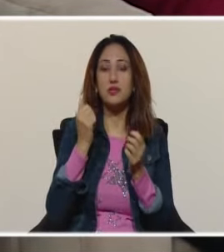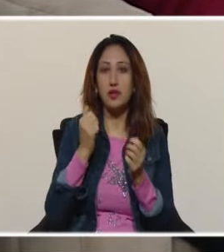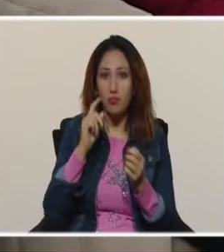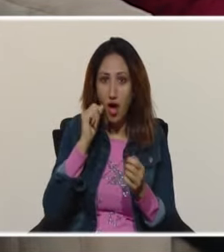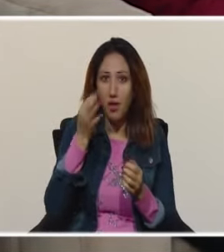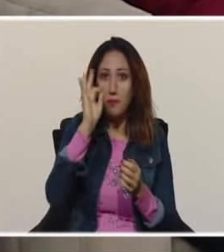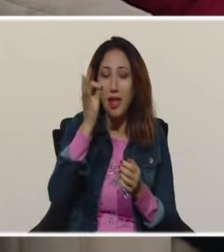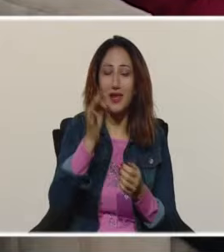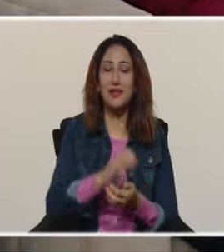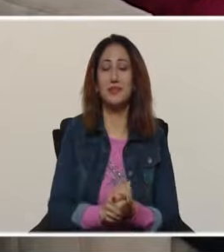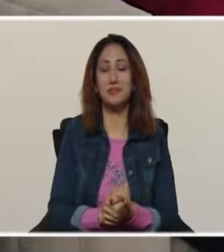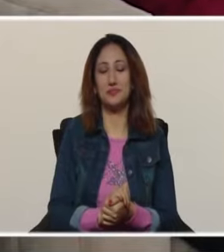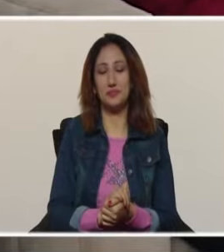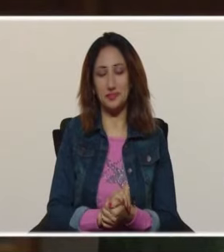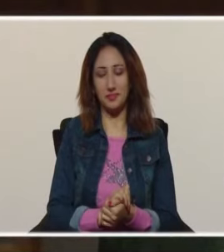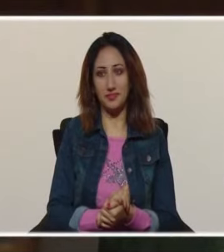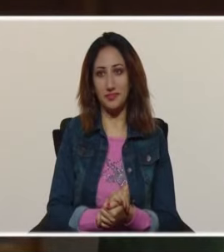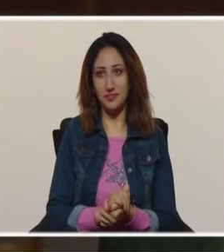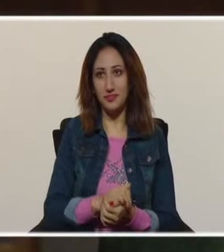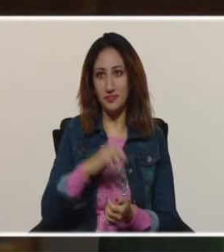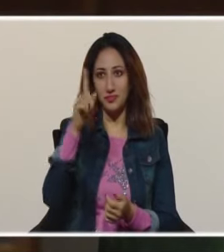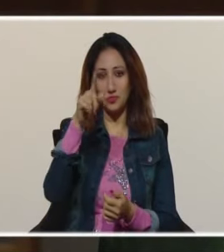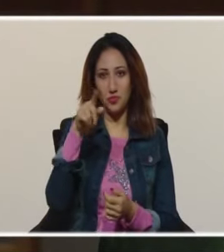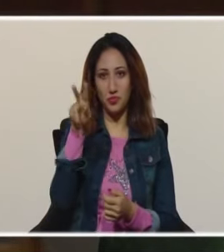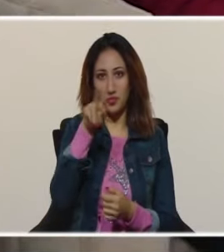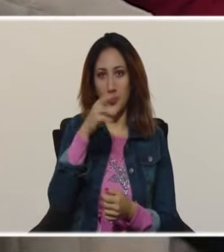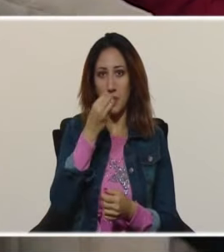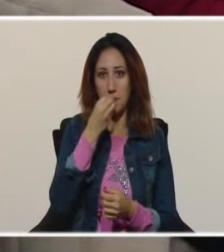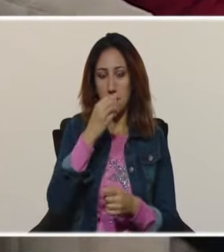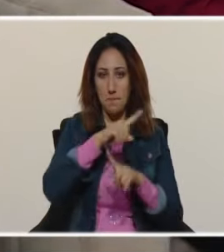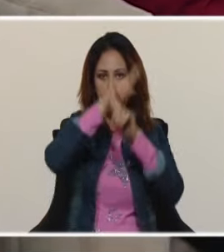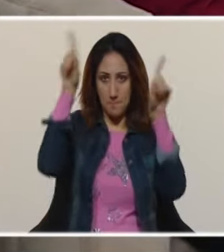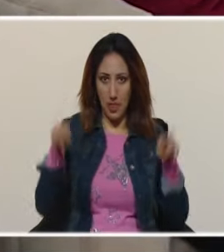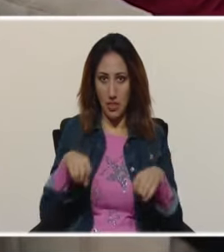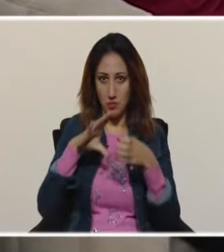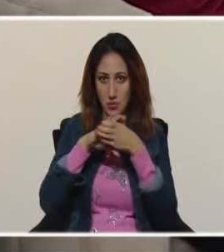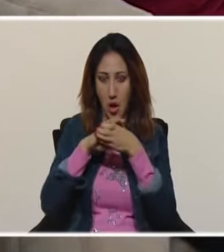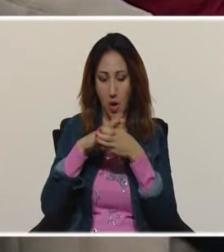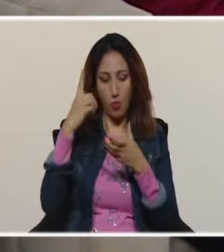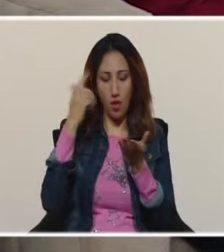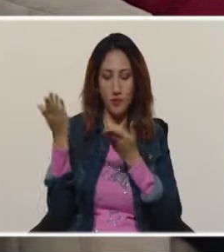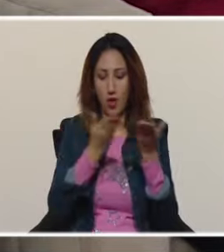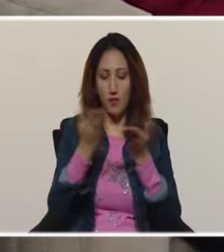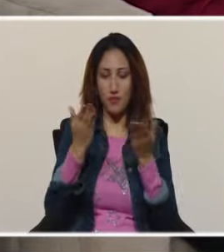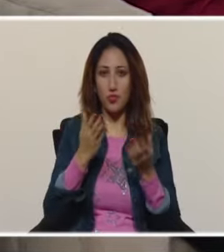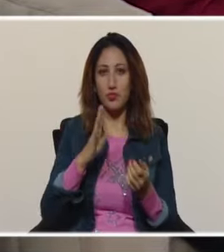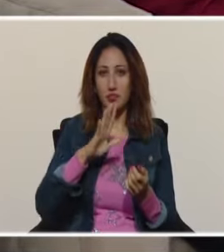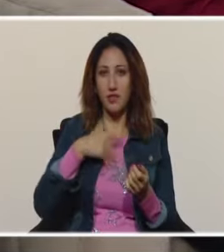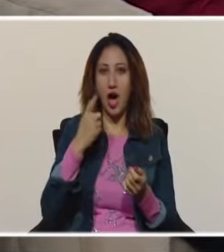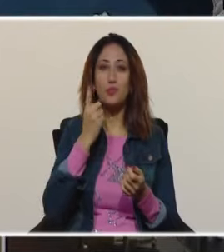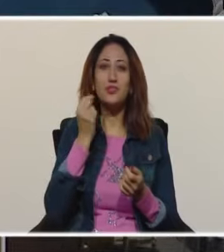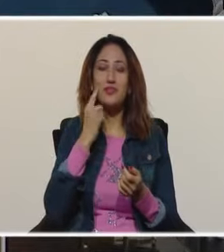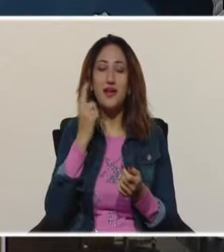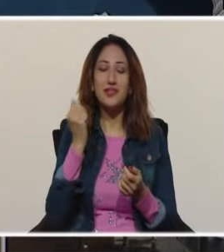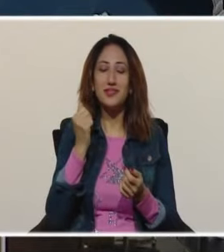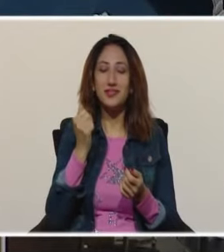له ايه رايك احنا توأم، قام طلع جري ورانا. وموقف برضه في المطعم، ليا صديق يعني فاتح مطعم جديد، فقال لي انا عايز اعمل